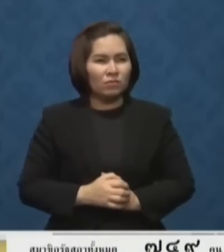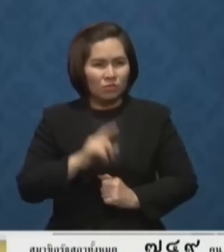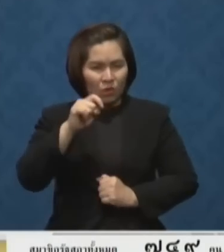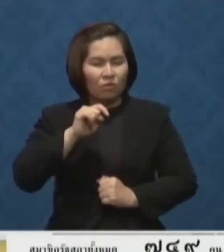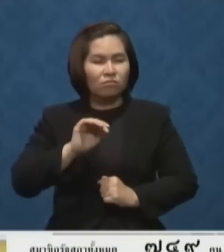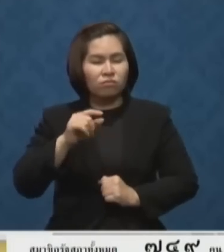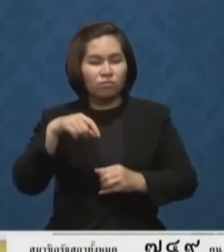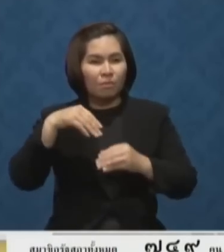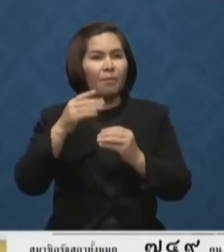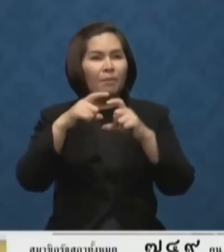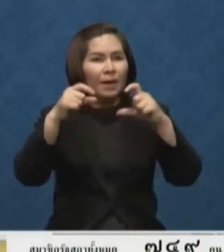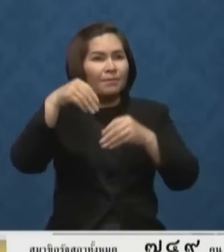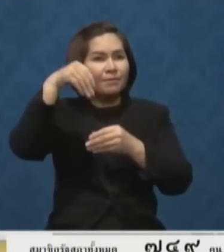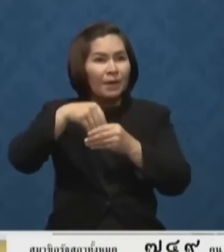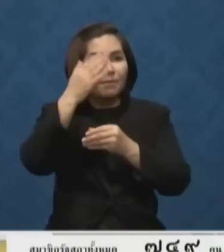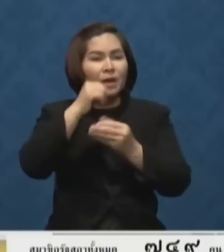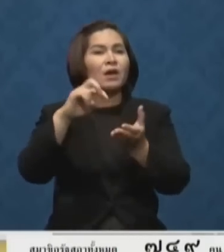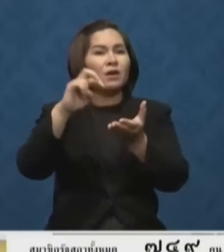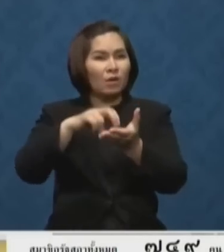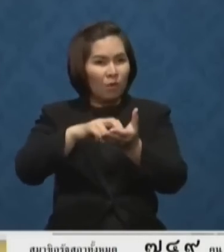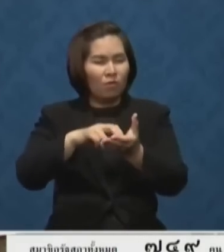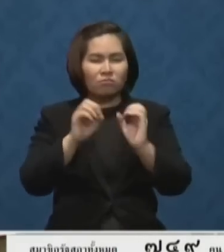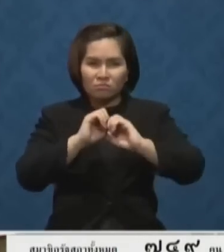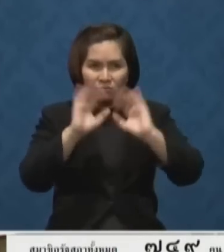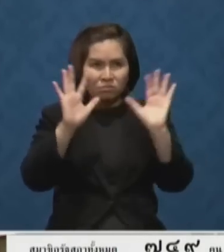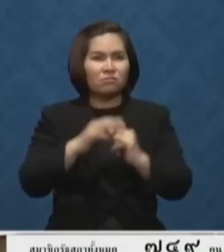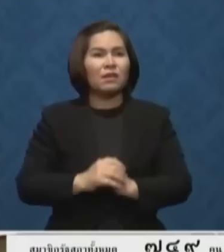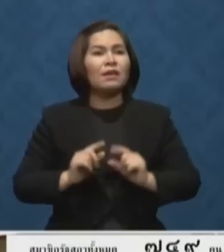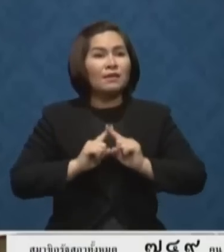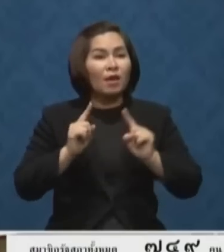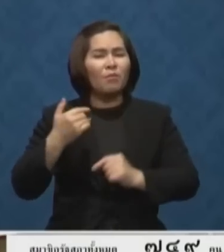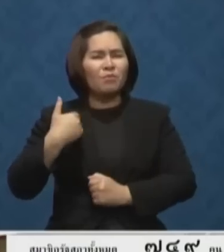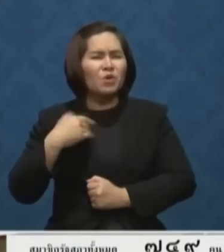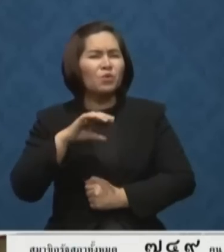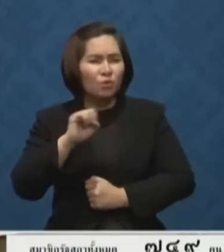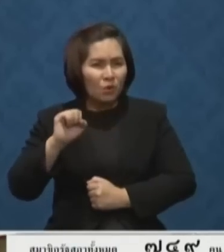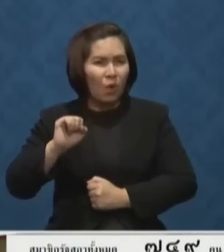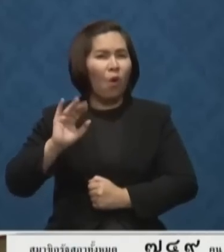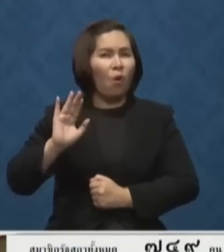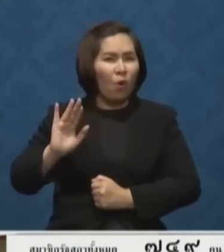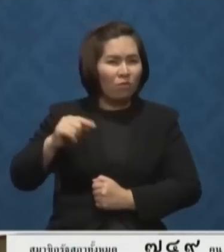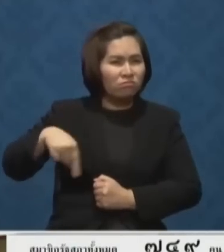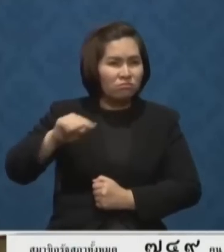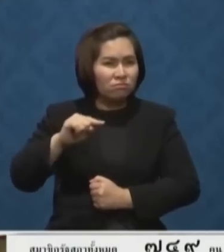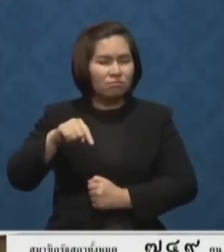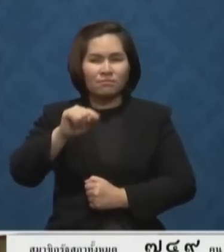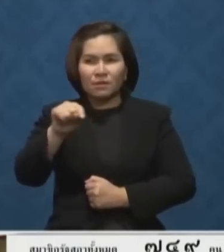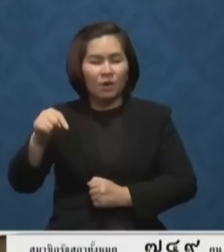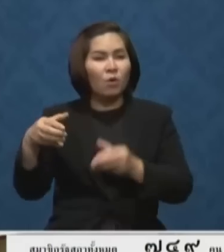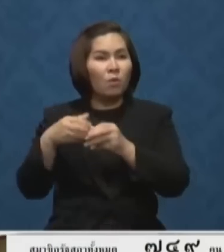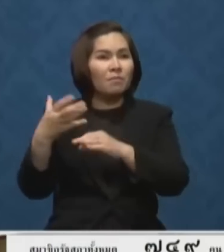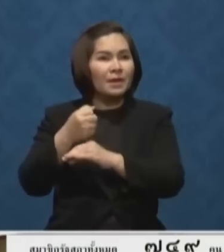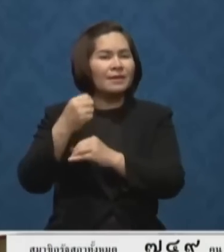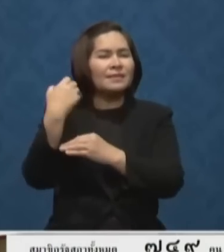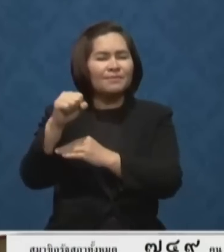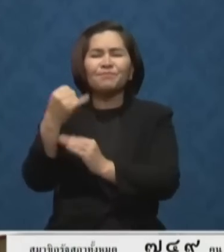การร asphy dzllusiikkแต่เพอนสมาชิกจากฝากฝั่ง 10 พัด้ควครบ ท